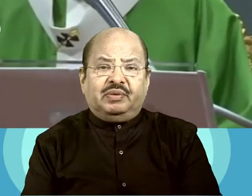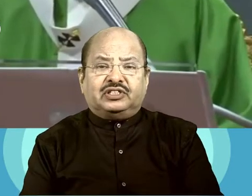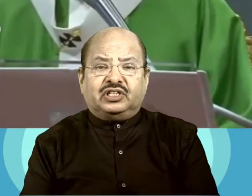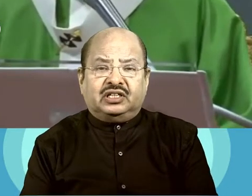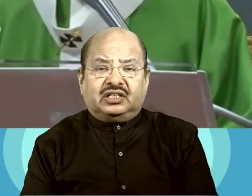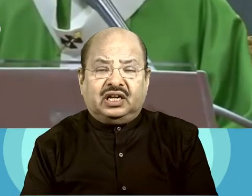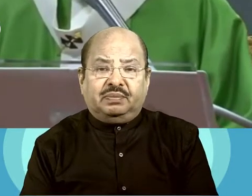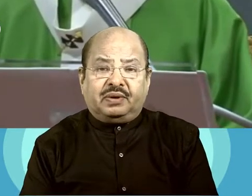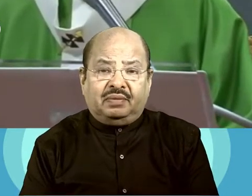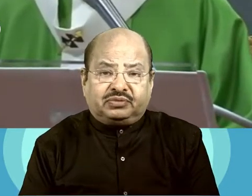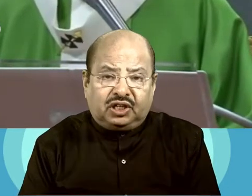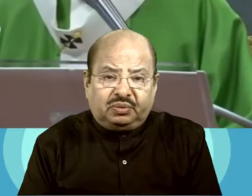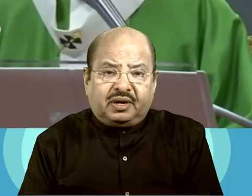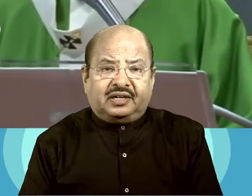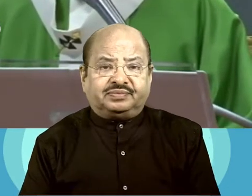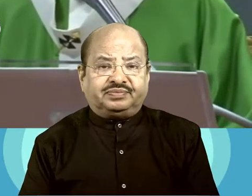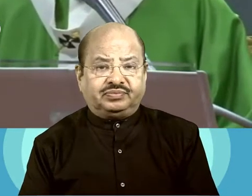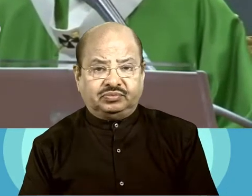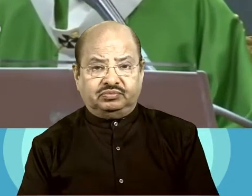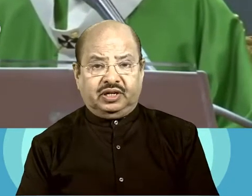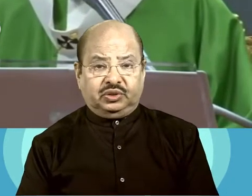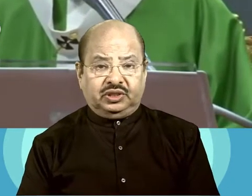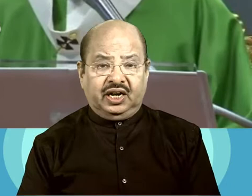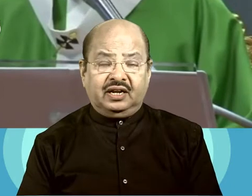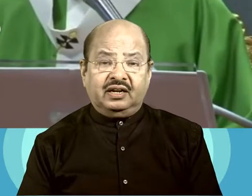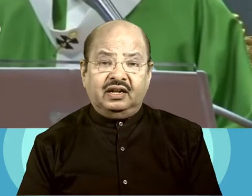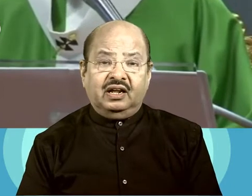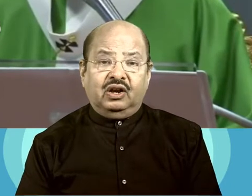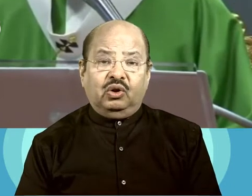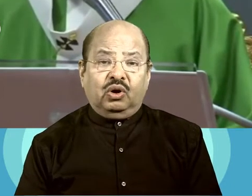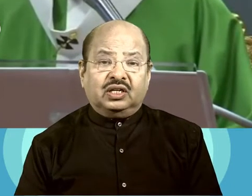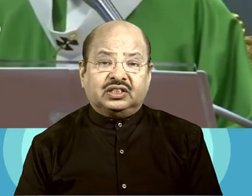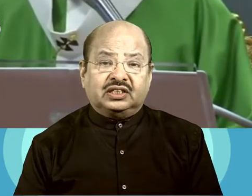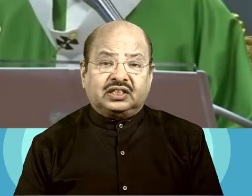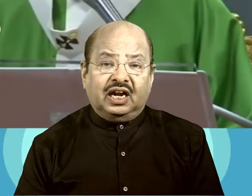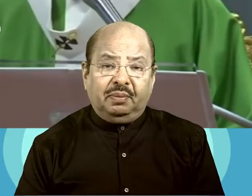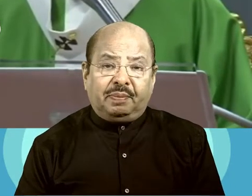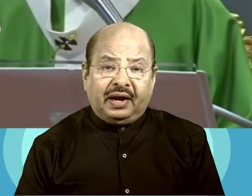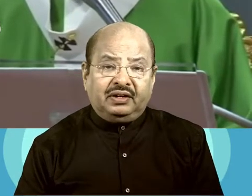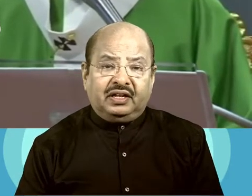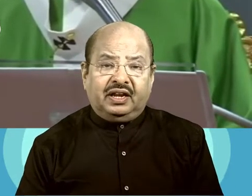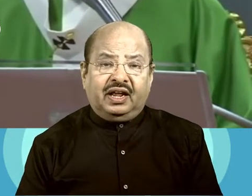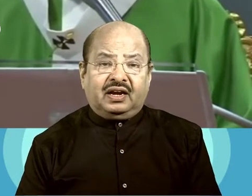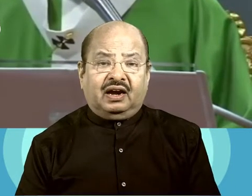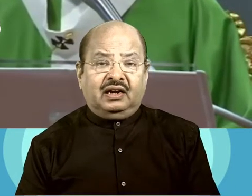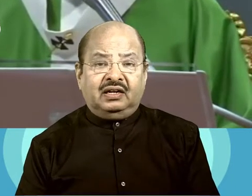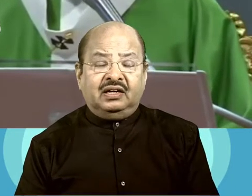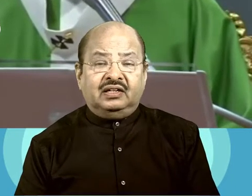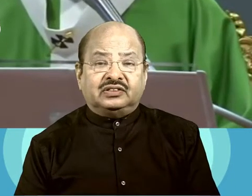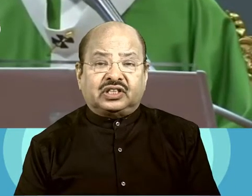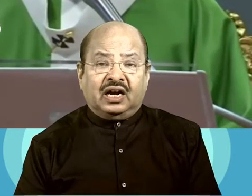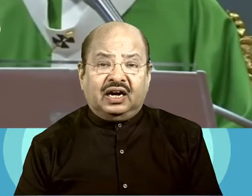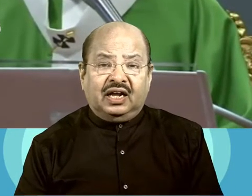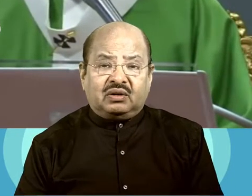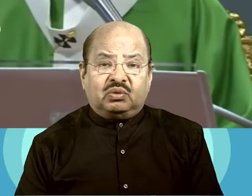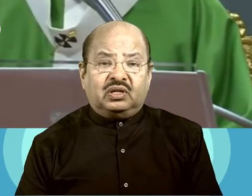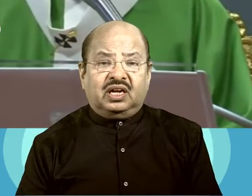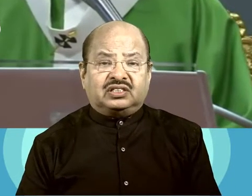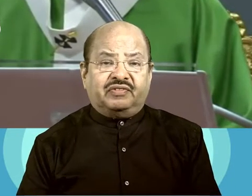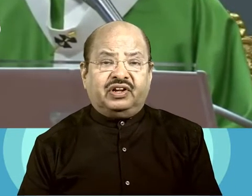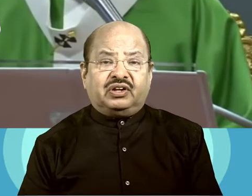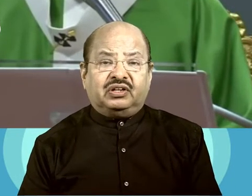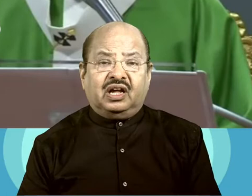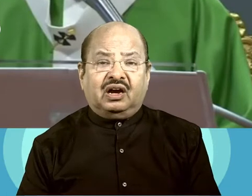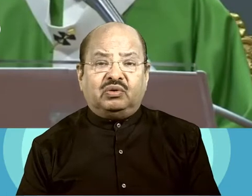സാഹോദര്യമാർന്നതുമായ വിമർശനത്തിന് പ്രാപ്തരുമാണ്. മറ്റു ചിലർ ലോകത്തെ തള്ളിപ്പറയുന്നതിനേക്കാൾ തങ്ങളെ